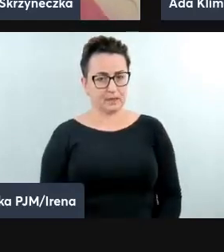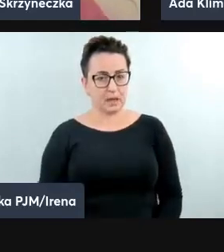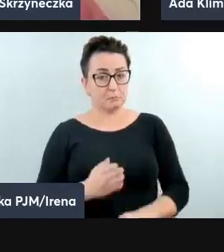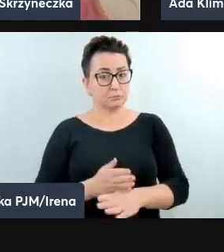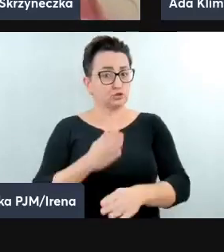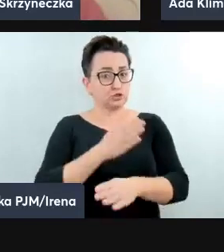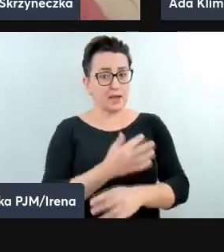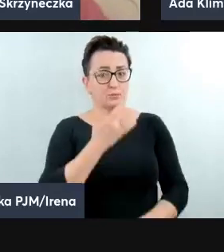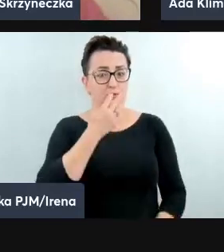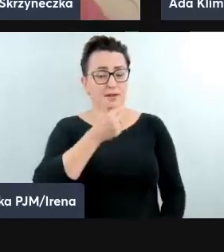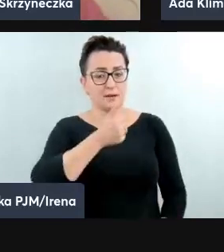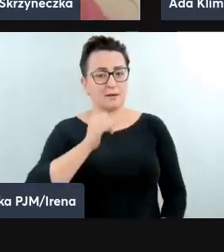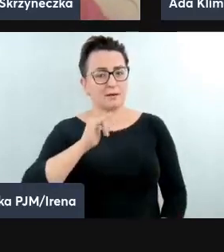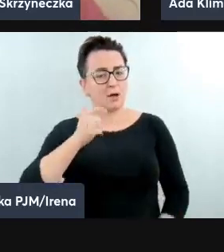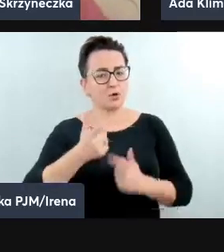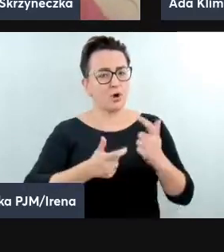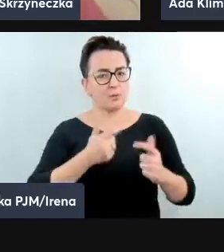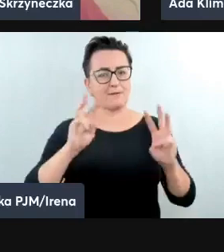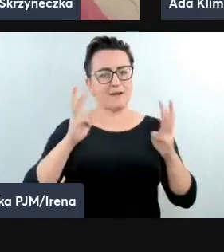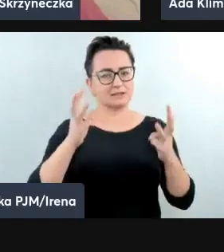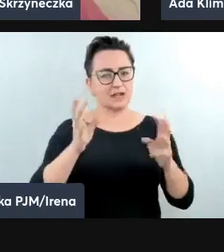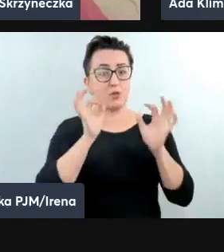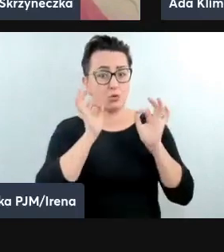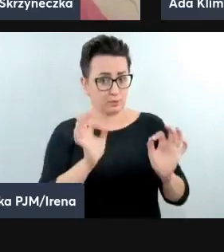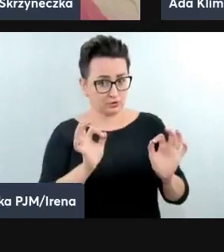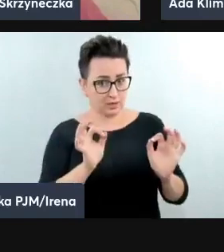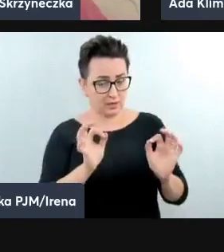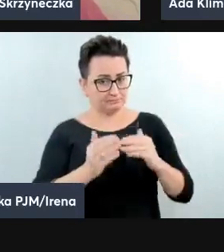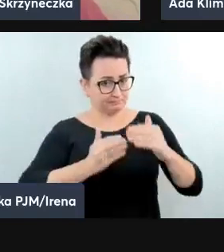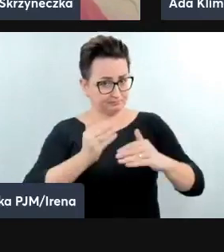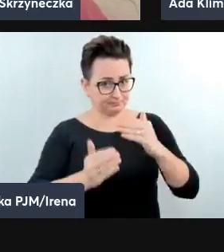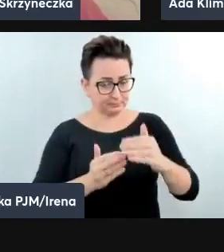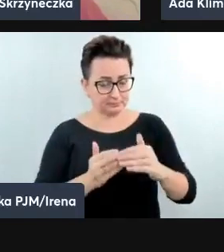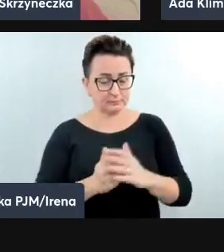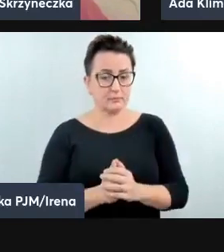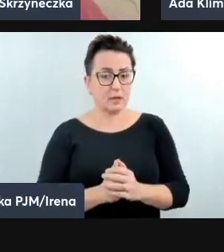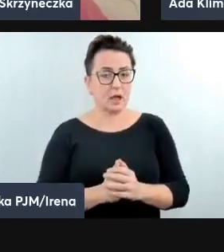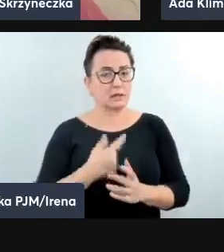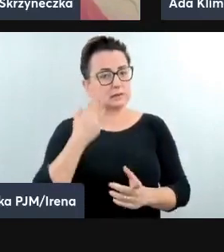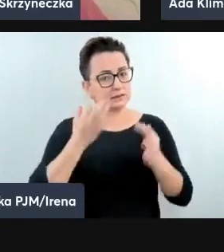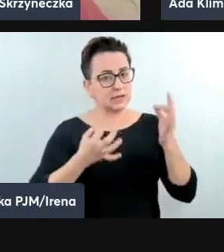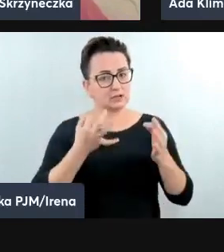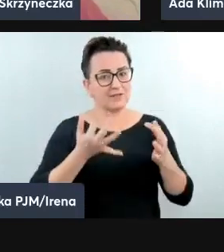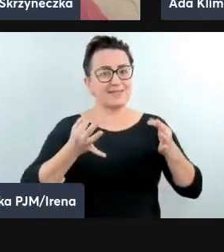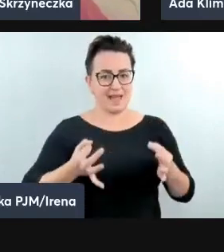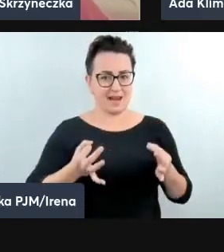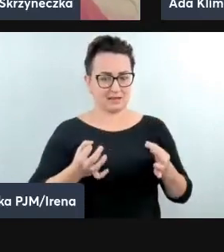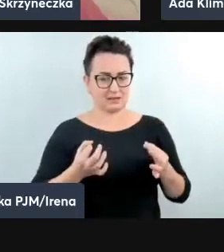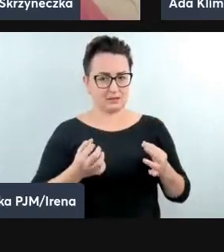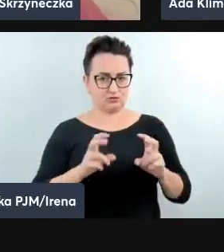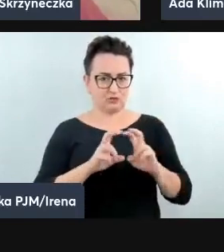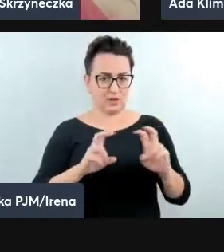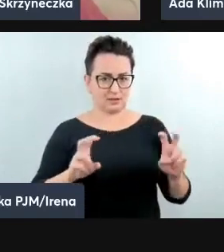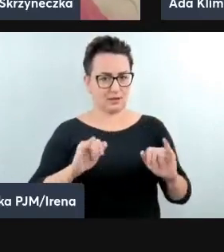tak dalej, zastanowiły się na tym, na momencie, w którym jesteśmy. Oczywiście teraz ten moment jest trochę zmienny, bo właśnie jest